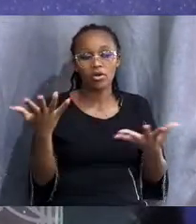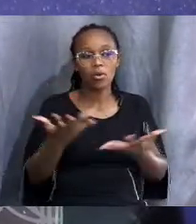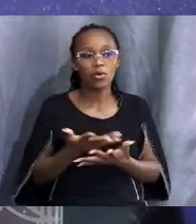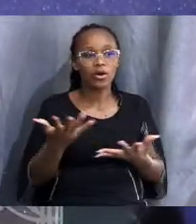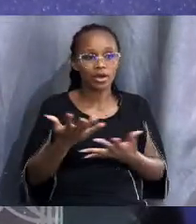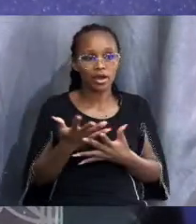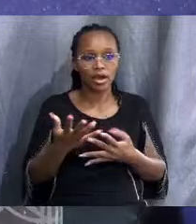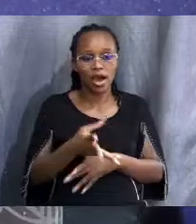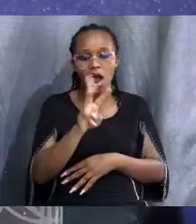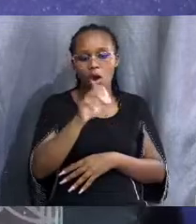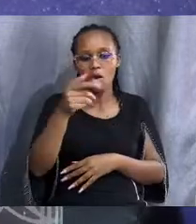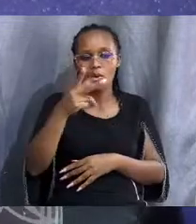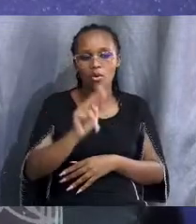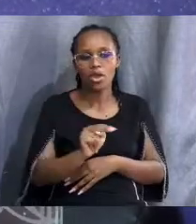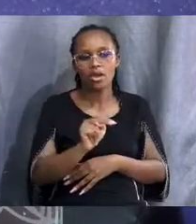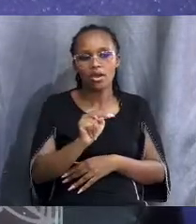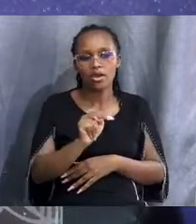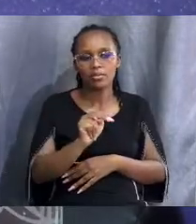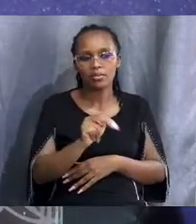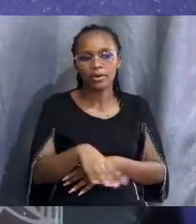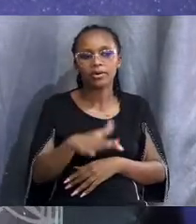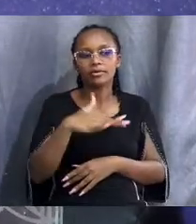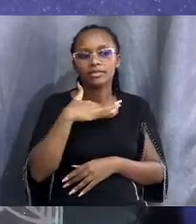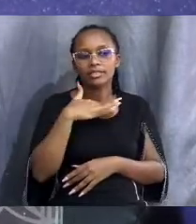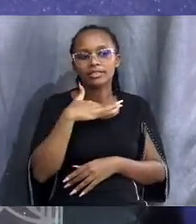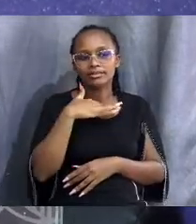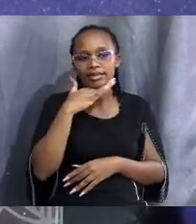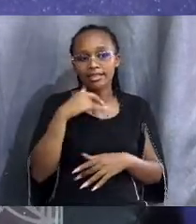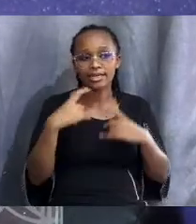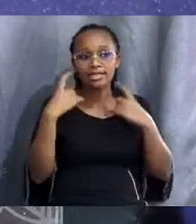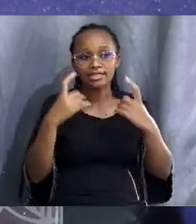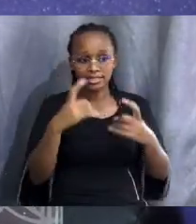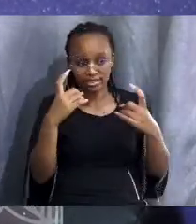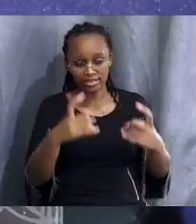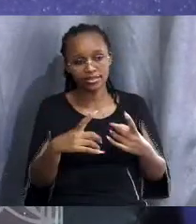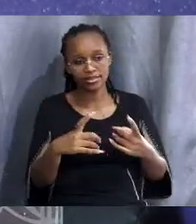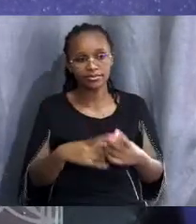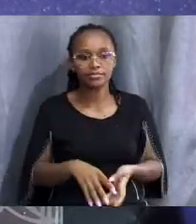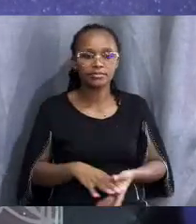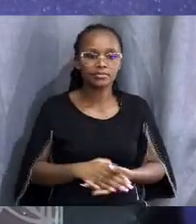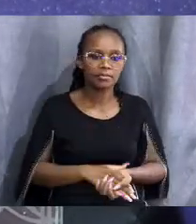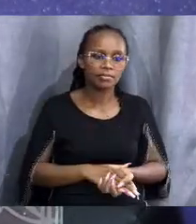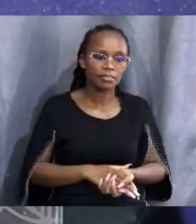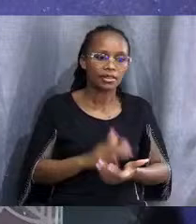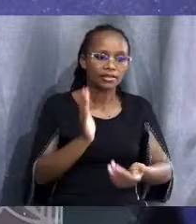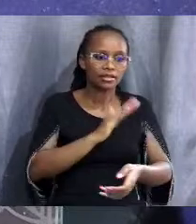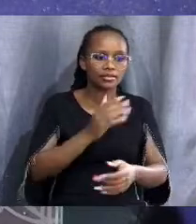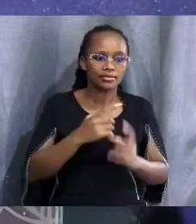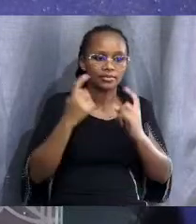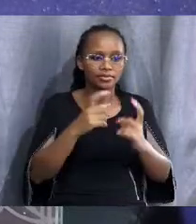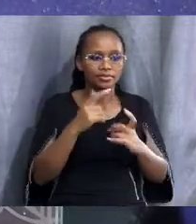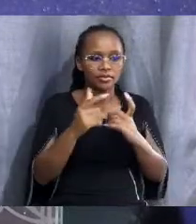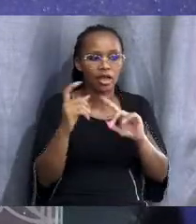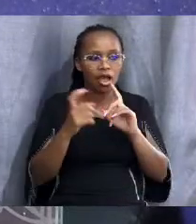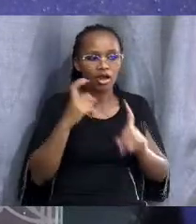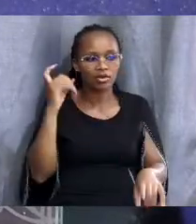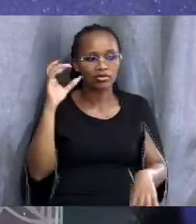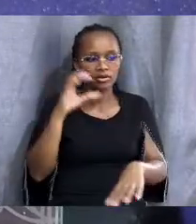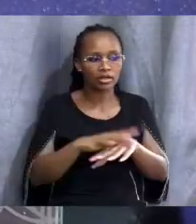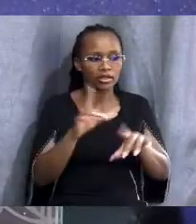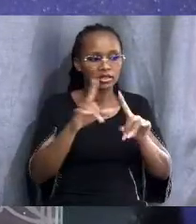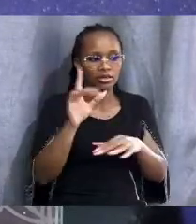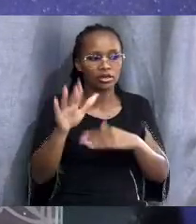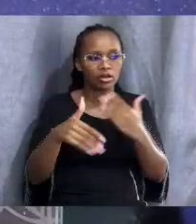urokereha. Rufora rwage kuona niruo wehia, niguo hinya wa wehia umanaga